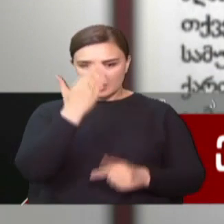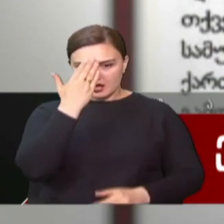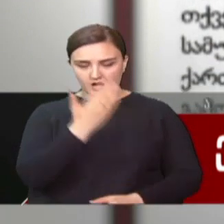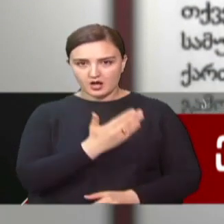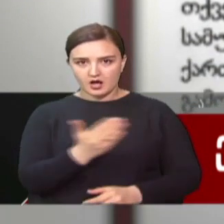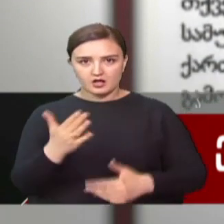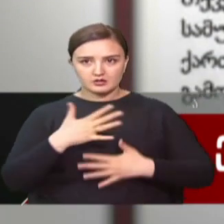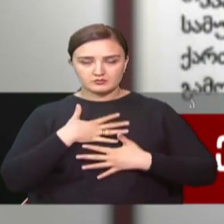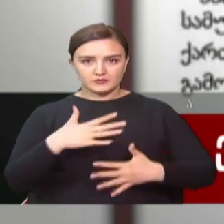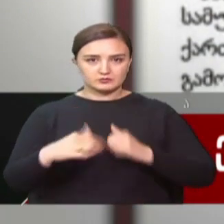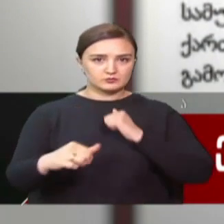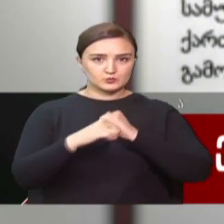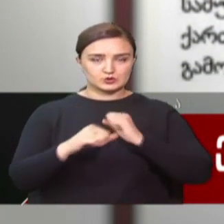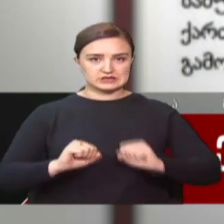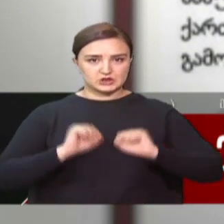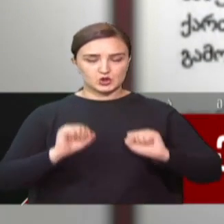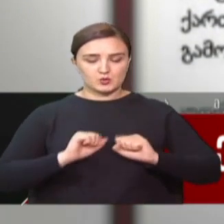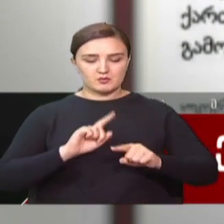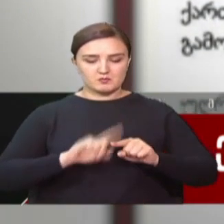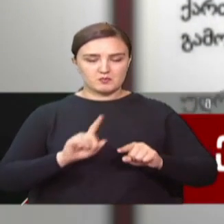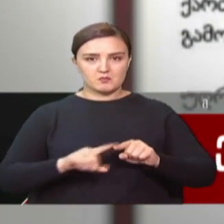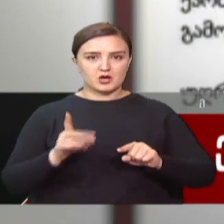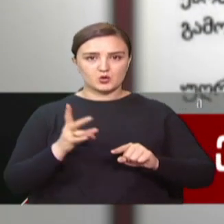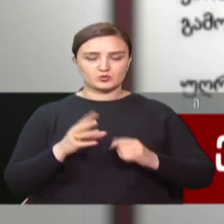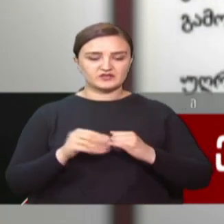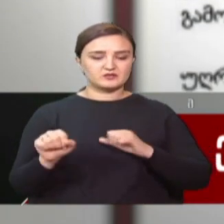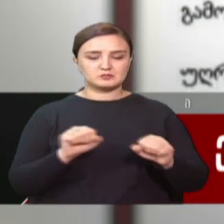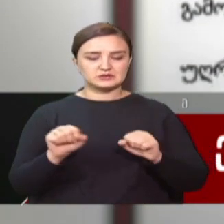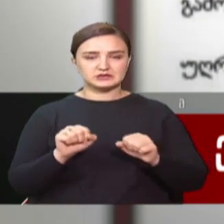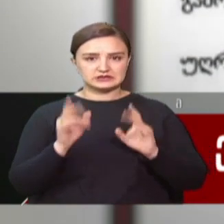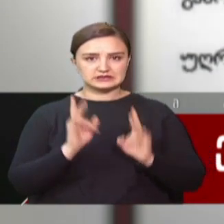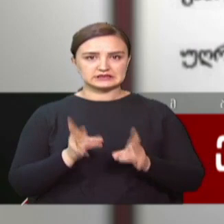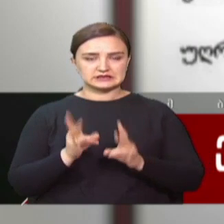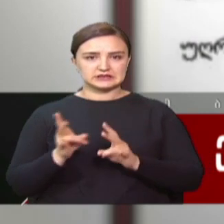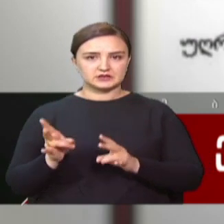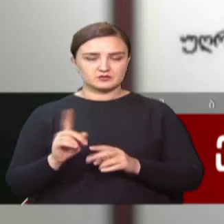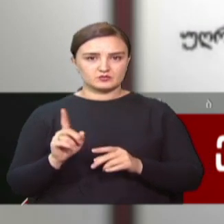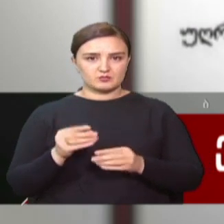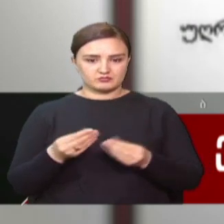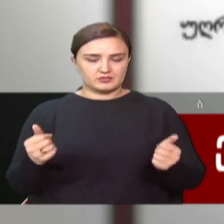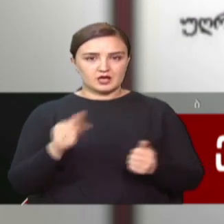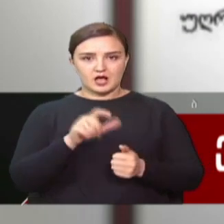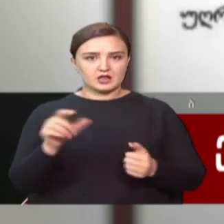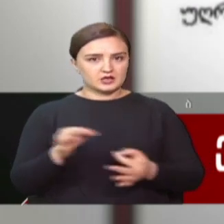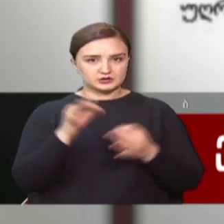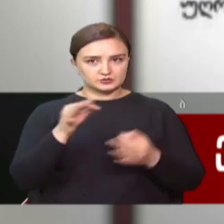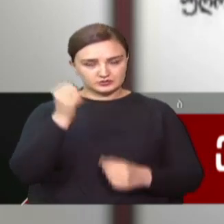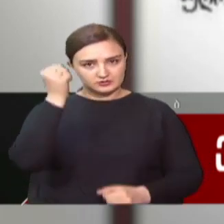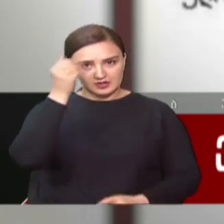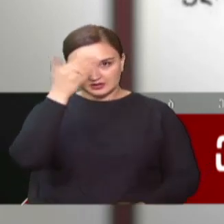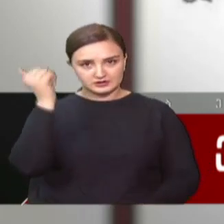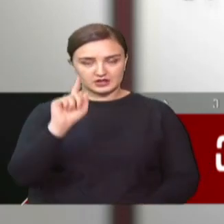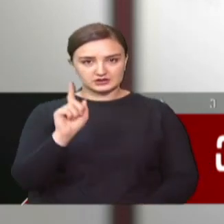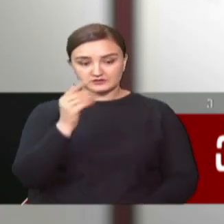uangaro dakhmarebis gzit tsdilobs rat sheizleba male moishushos micesurit miqenebuli chrilobebi. Chveni khalkhi arazdros daivits მთელი ერისთვის